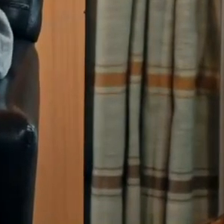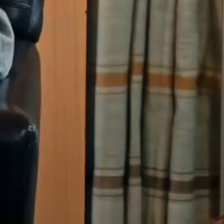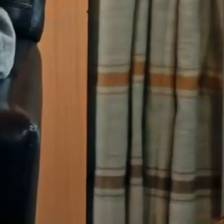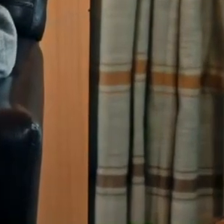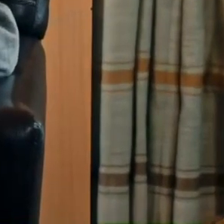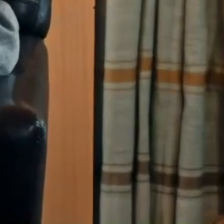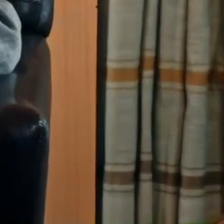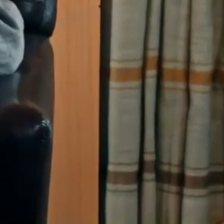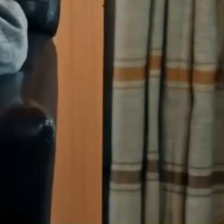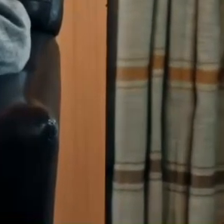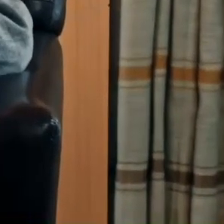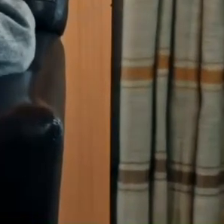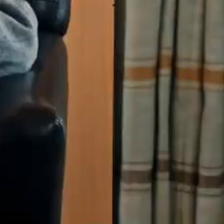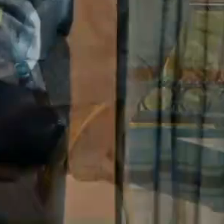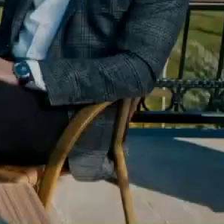düşünüyor.